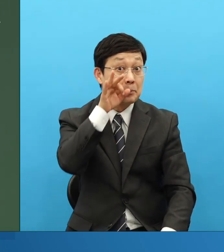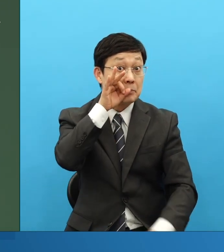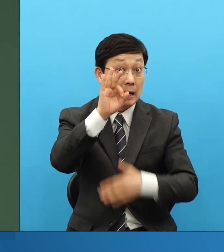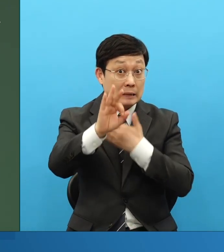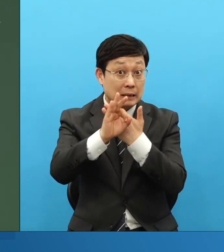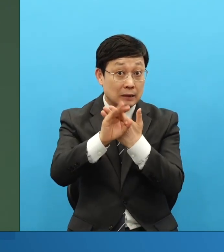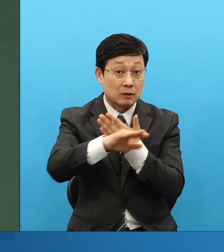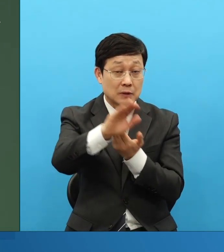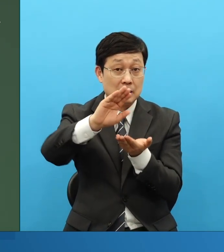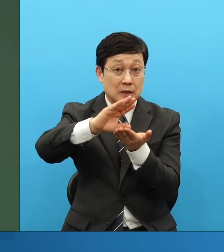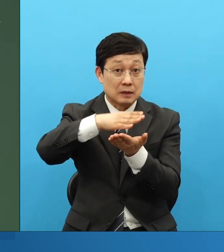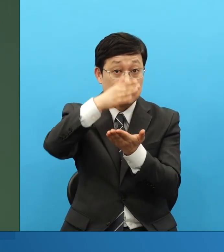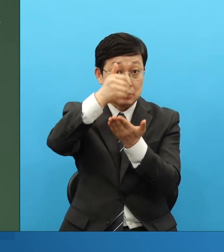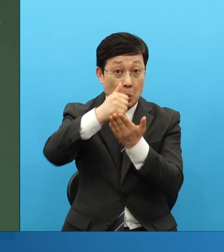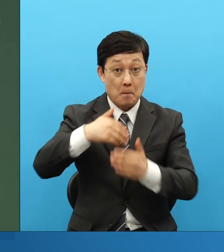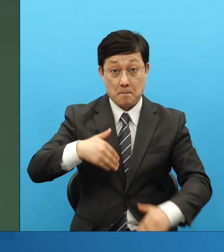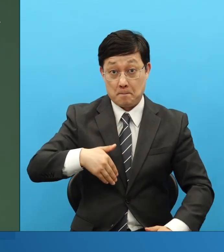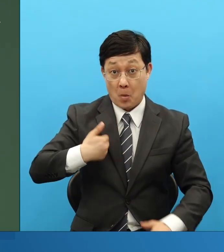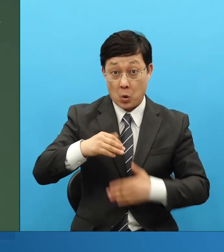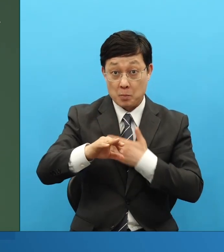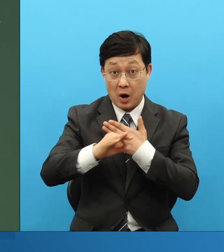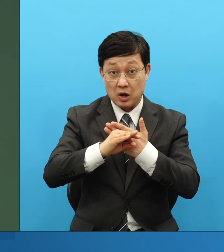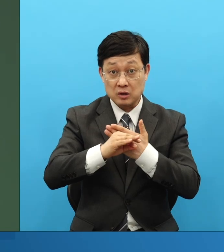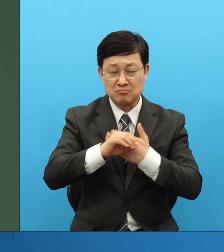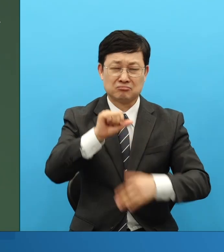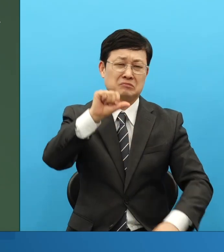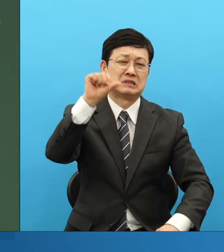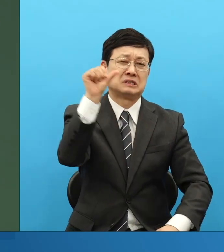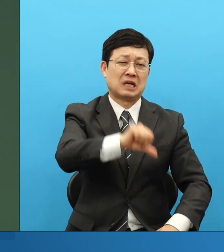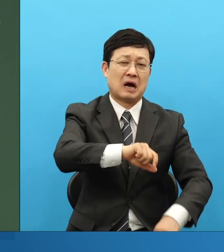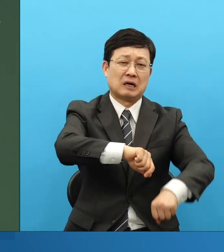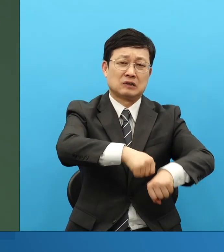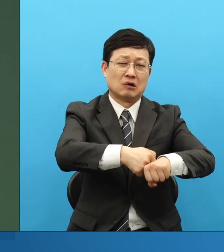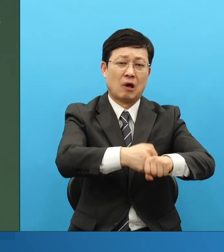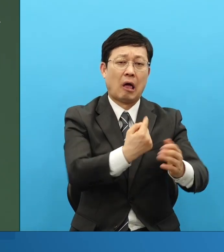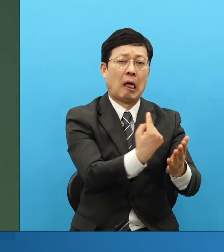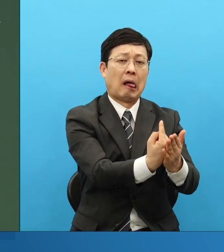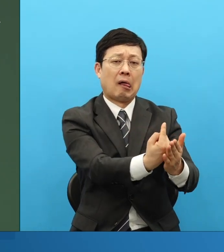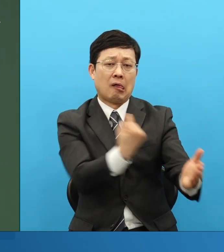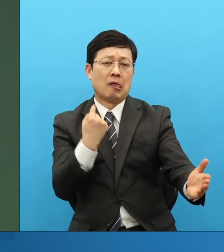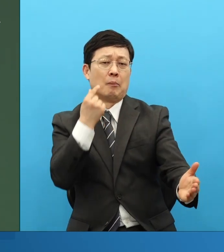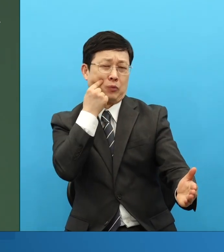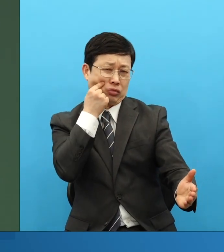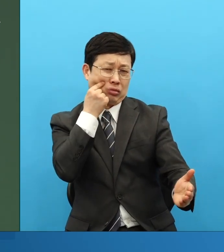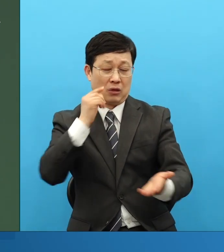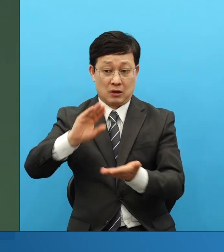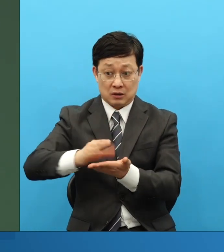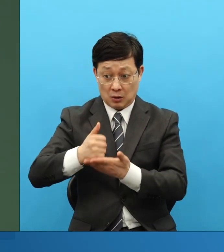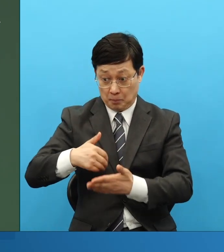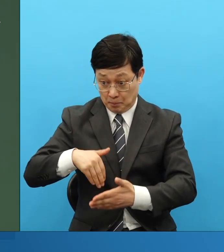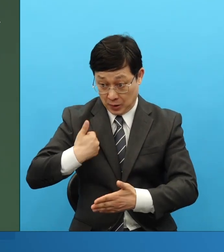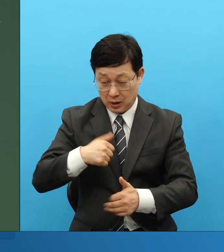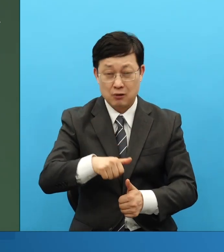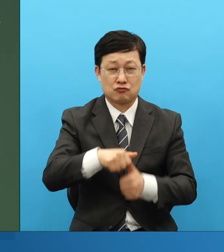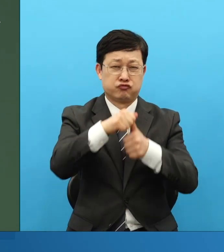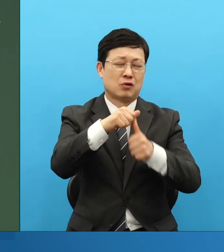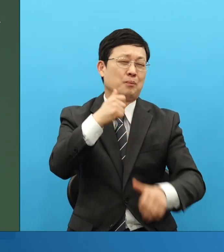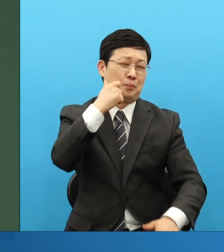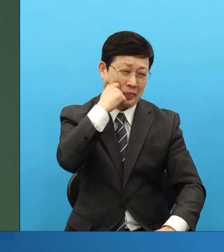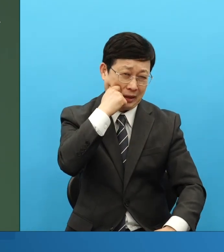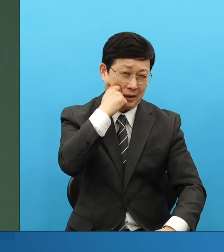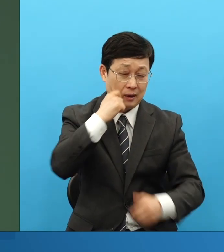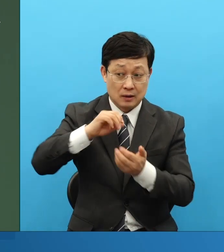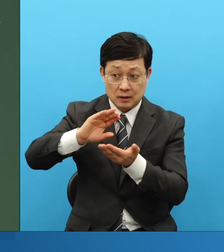who do not know Christ cannot escape from three disasters. 그리스도 모르는 사람은 구원 못 받습니다. Those who do not know Christ cannot receive salvation.